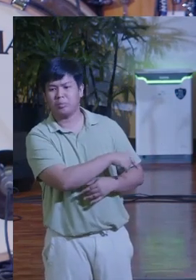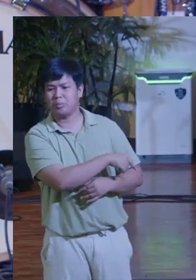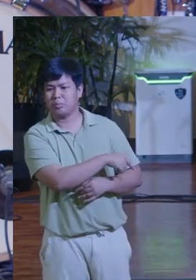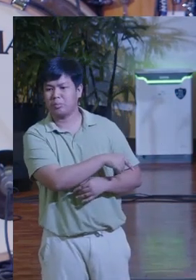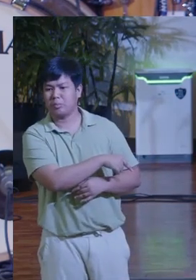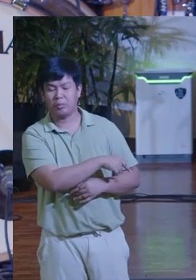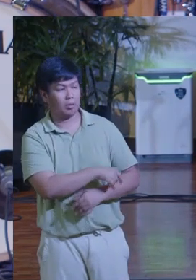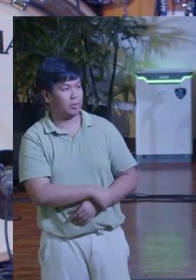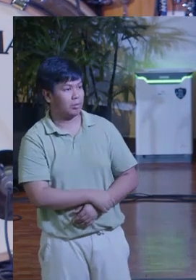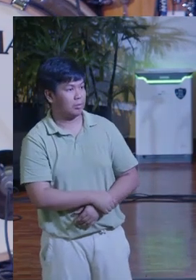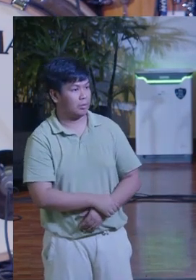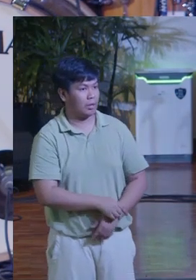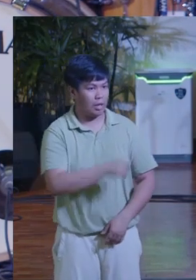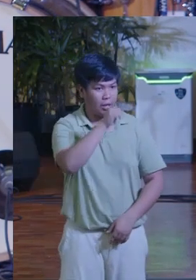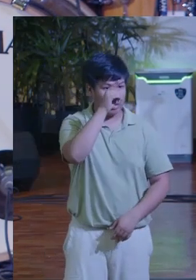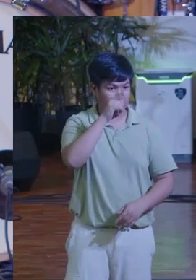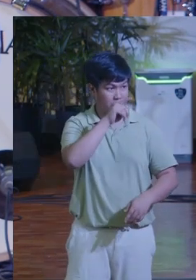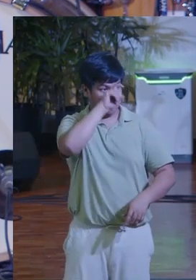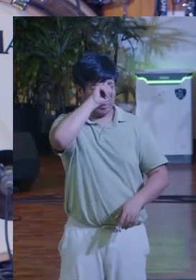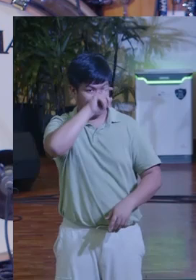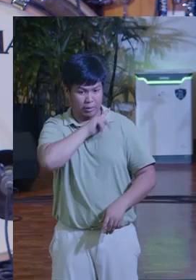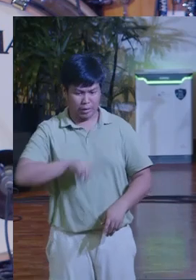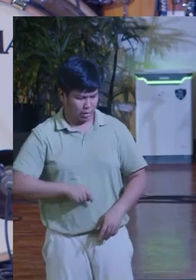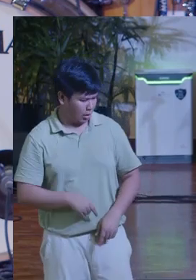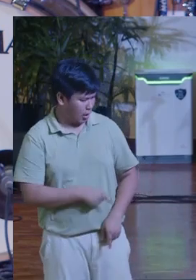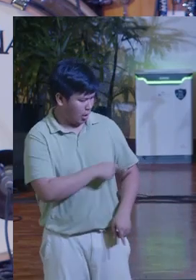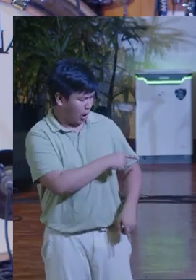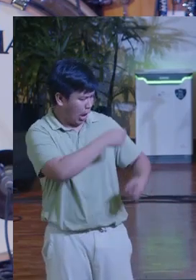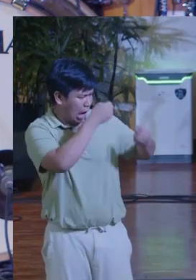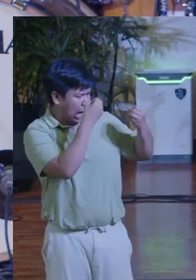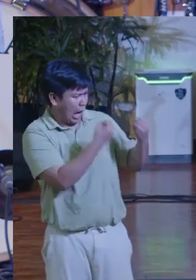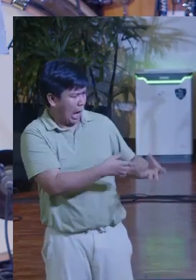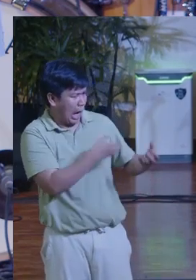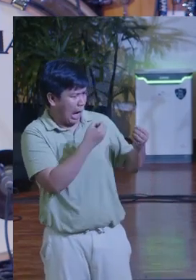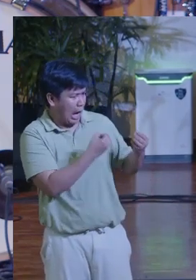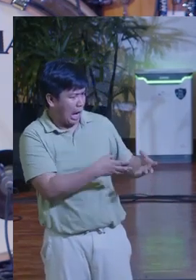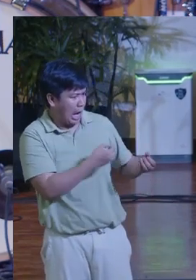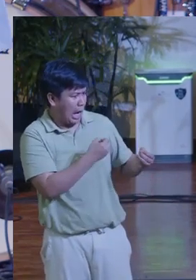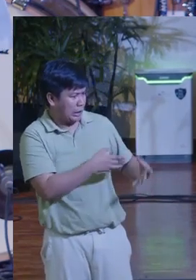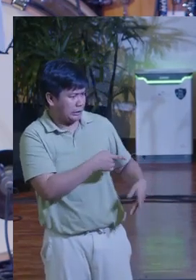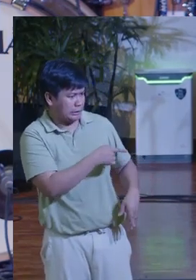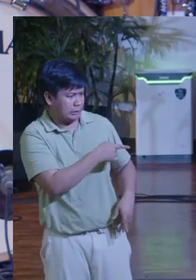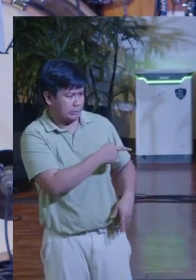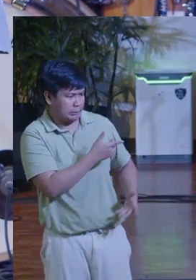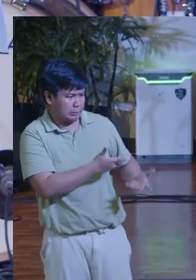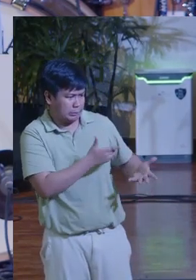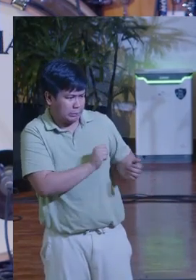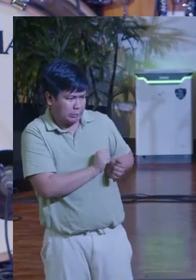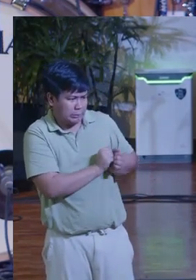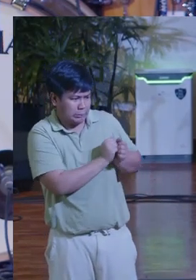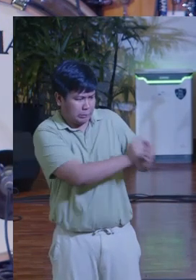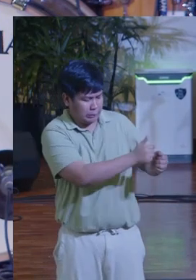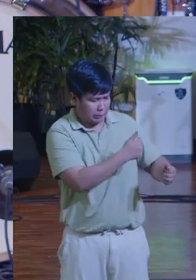paglago ng bayang Israel sa kanilang kalagitnaan na isang banta,